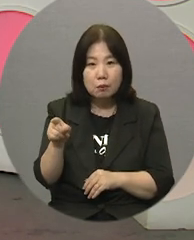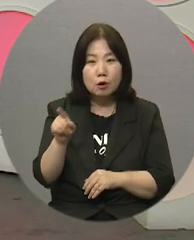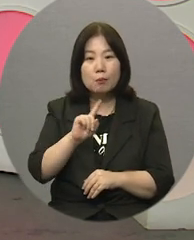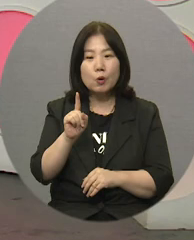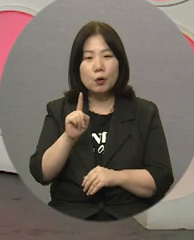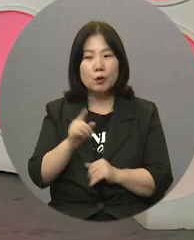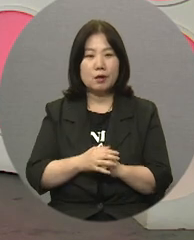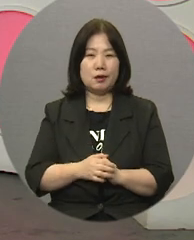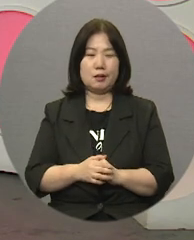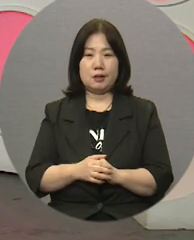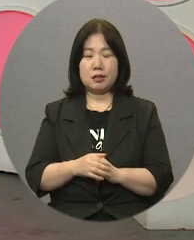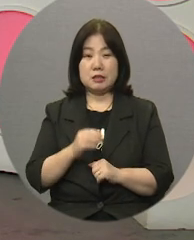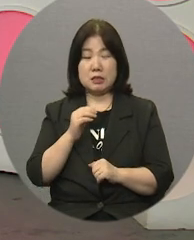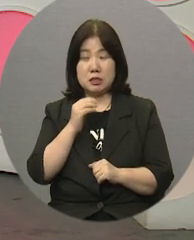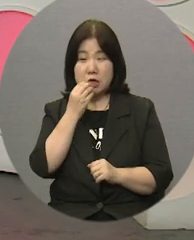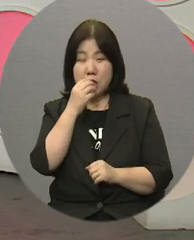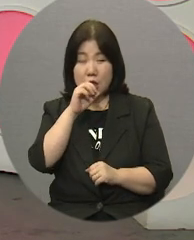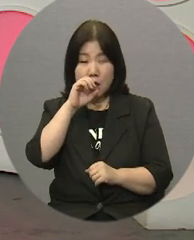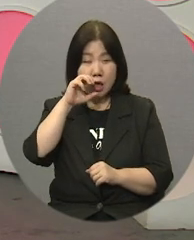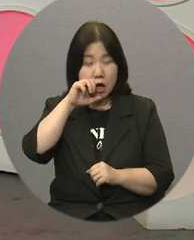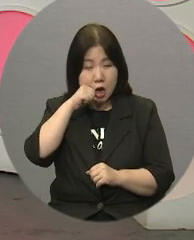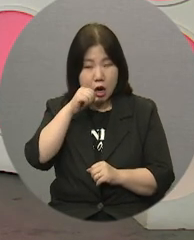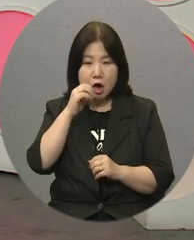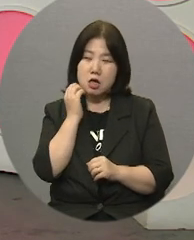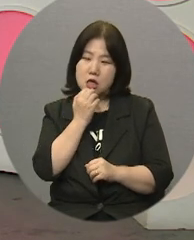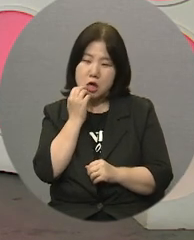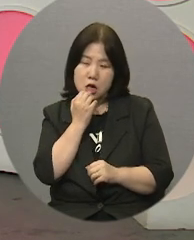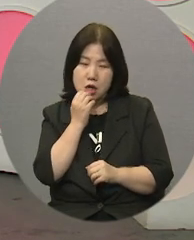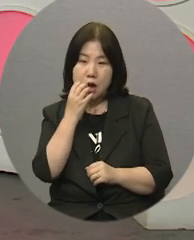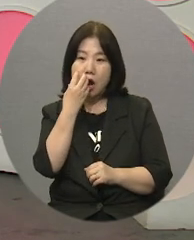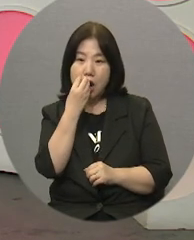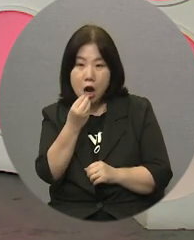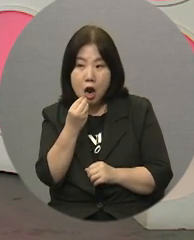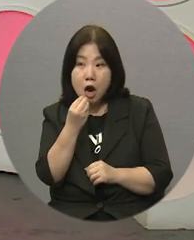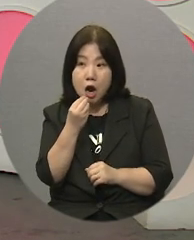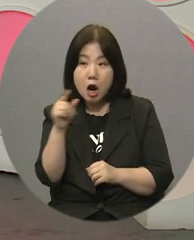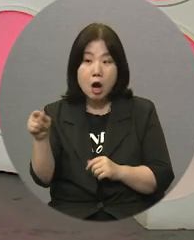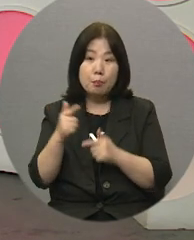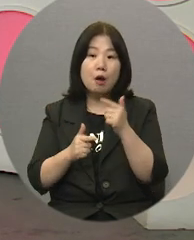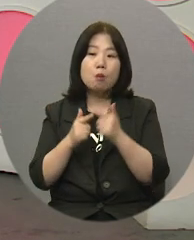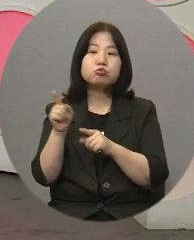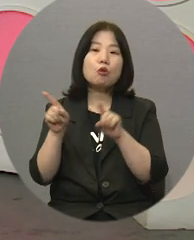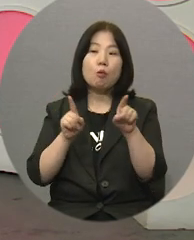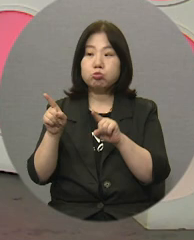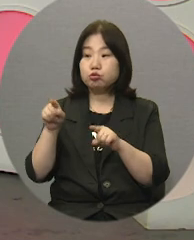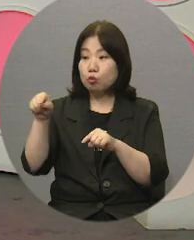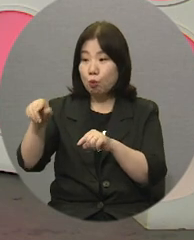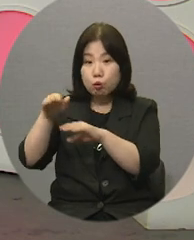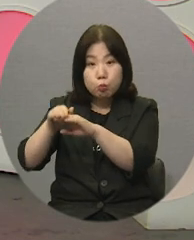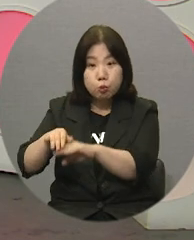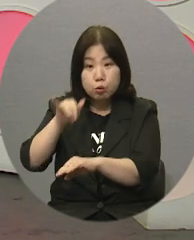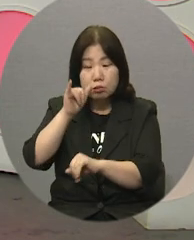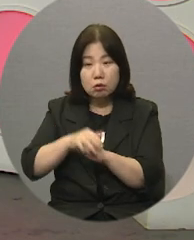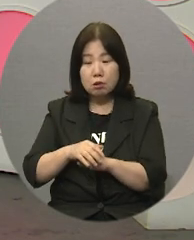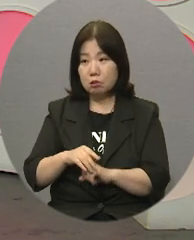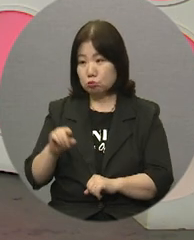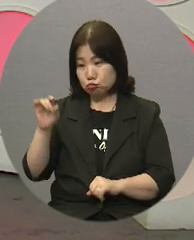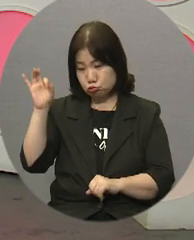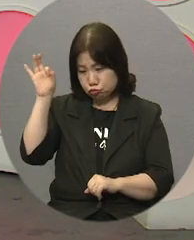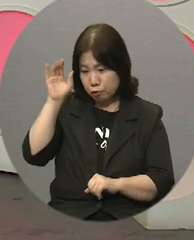봤더니 주황색 감이 달린 나뭇가지가 책상 모서리에 붙어 있었습니다. 이게 웬